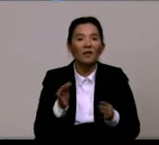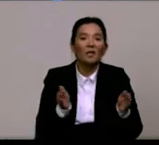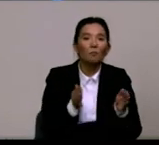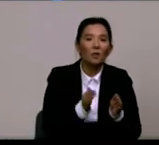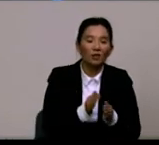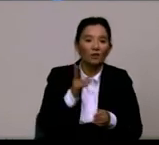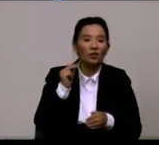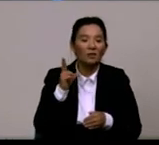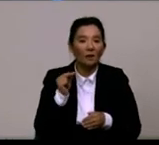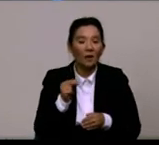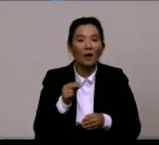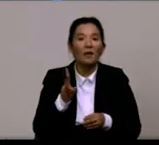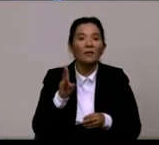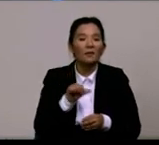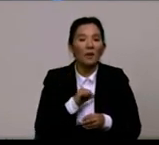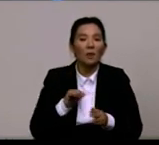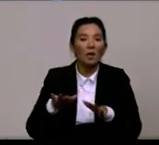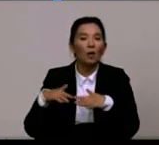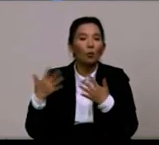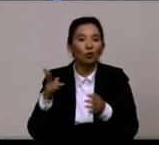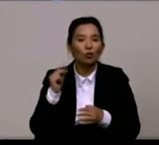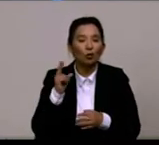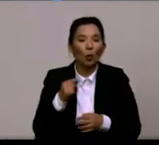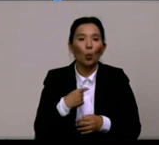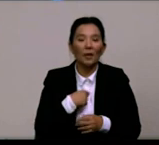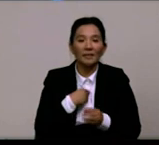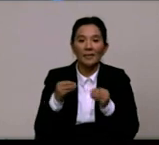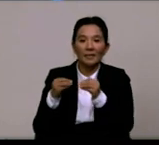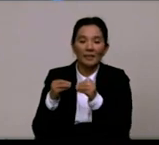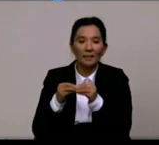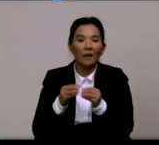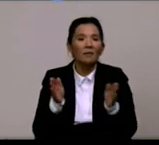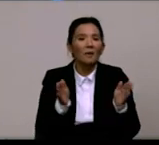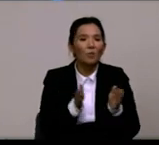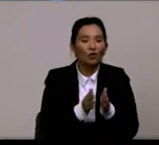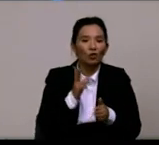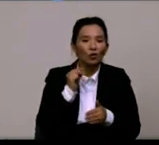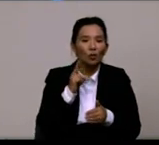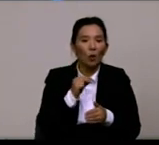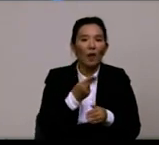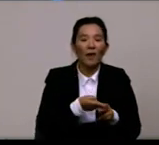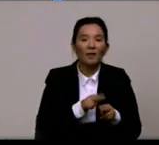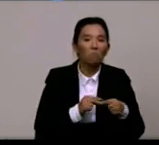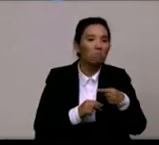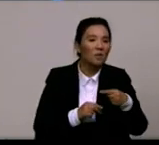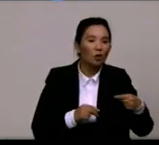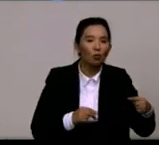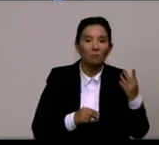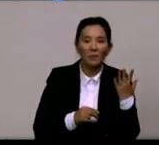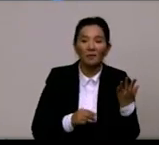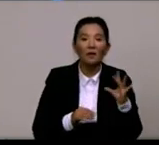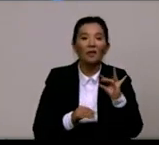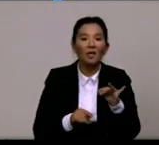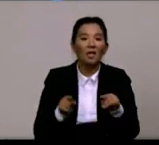наименьшего числа. Наибольшее число у нас 10, наименьшее число – минус 5,